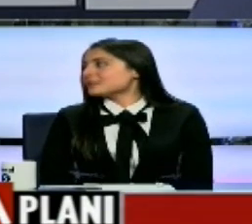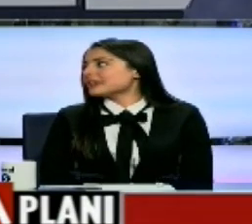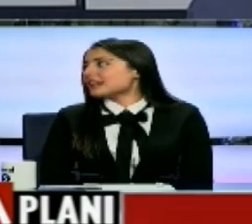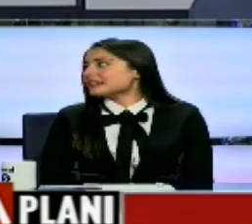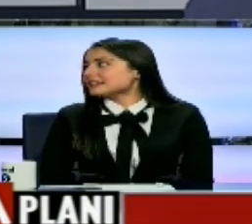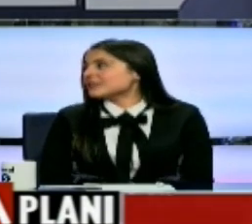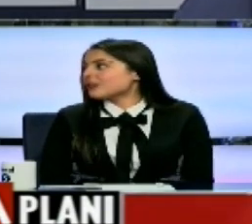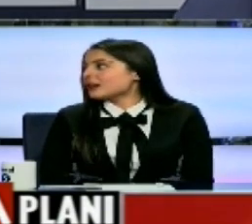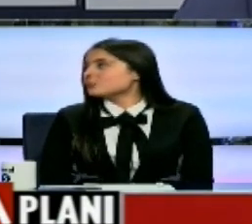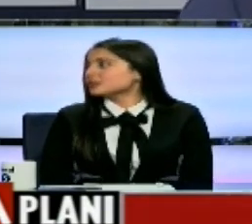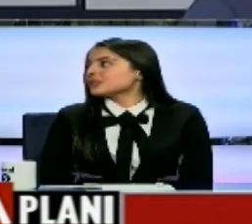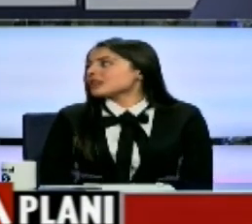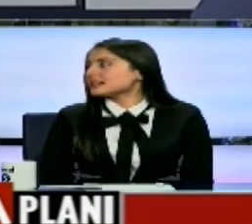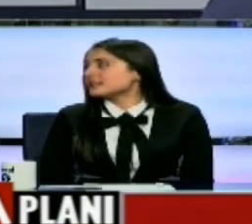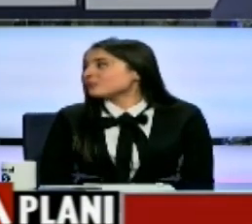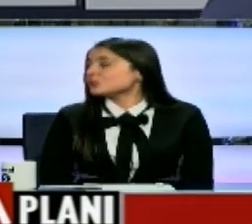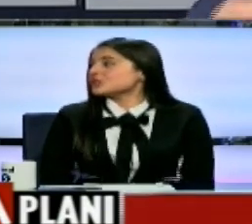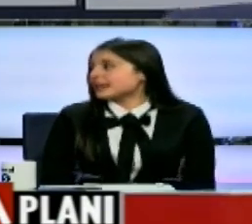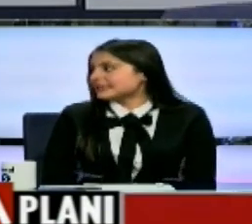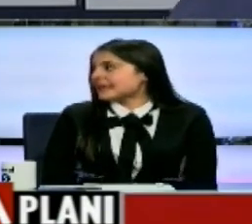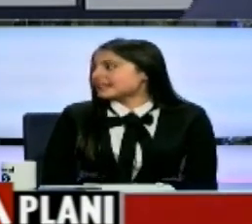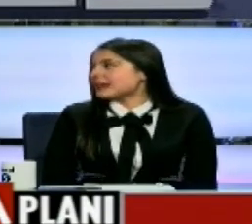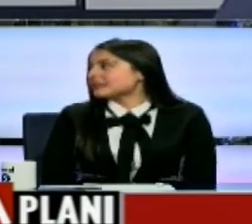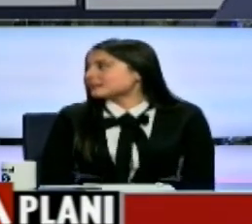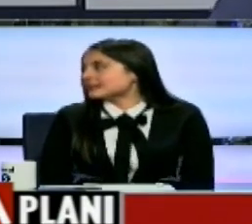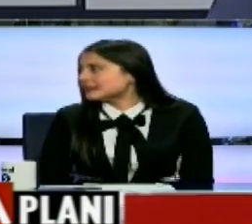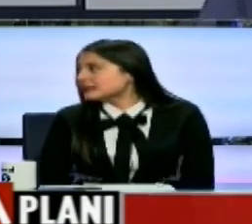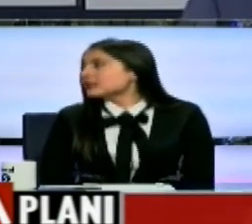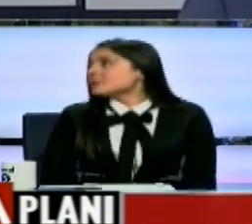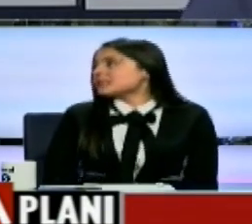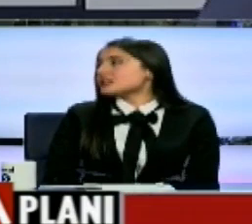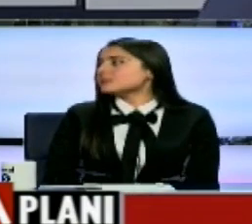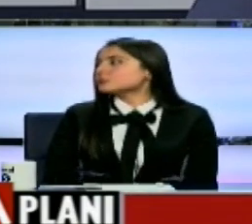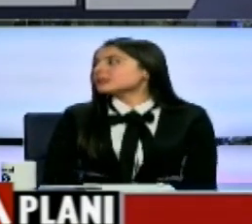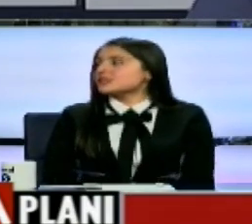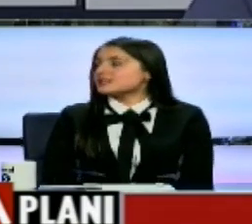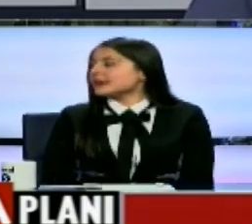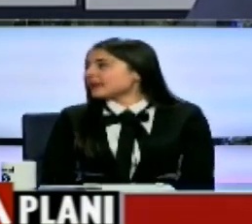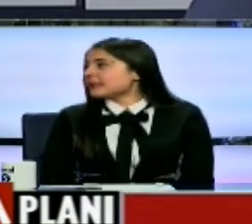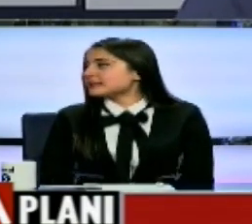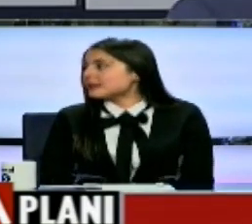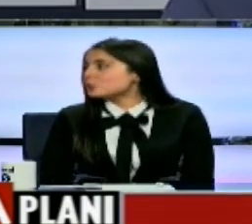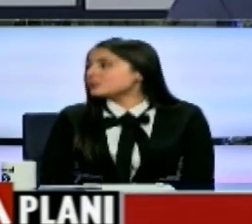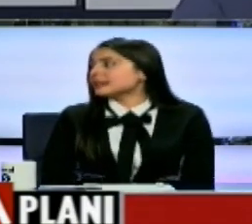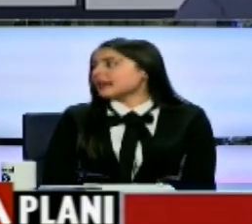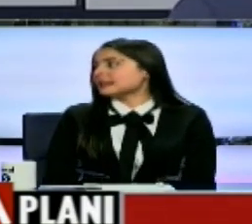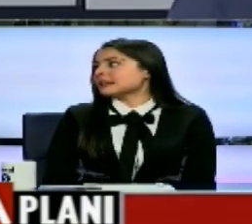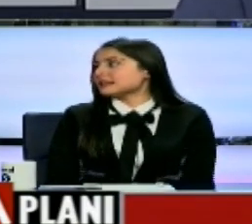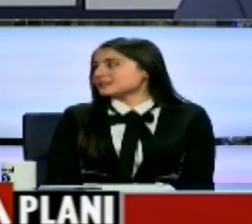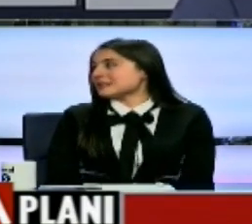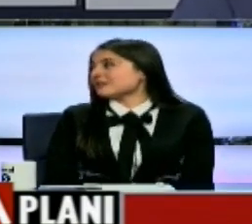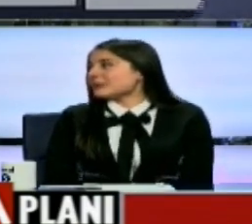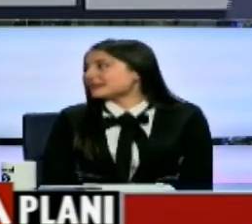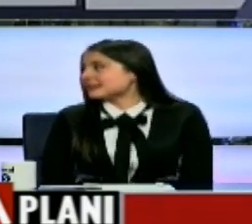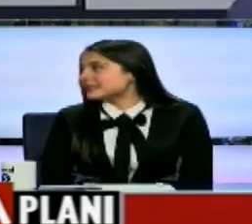İşitme engelliler ilk defa buraya ticaret atıldı ve bu ticaretten yararlanabildi. Biz sadece burada işitme engellileri değil, bütün engellilere